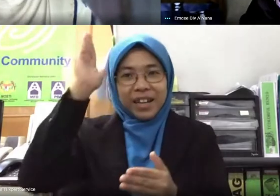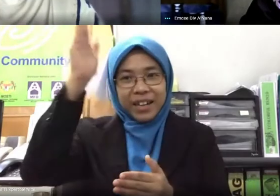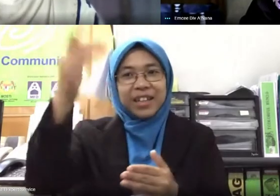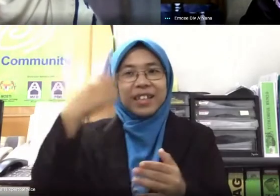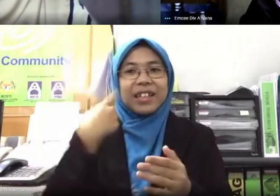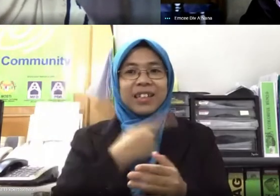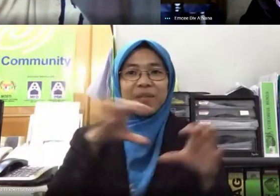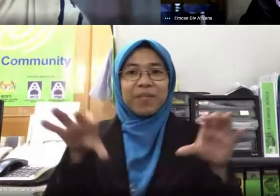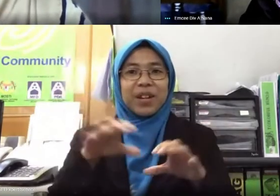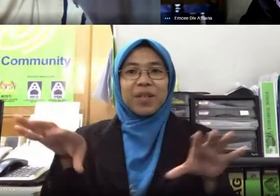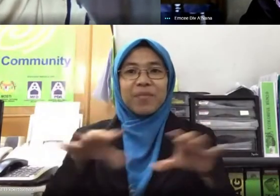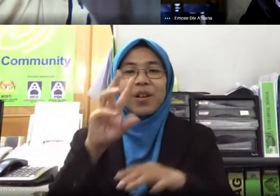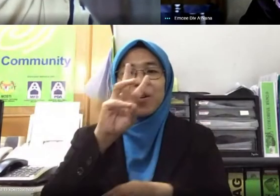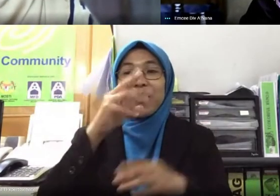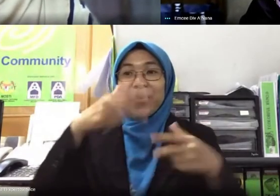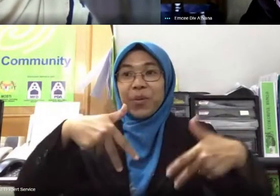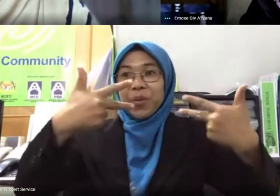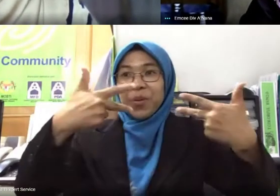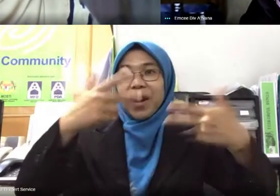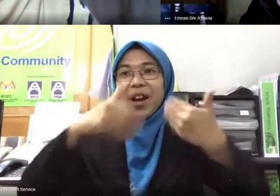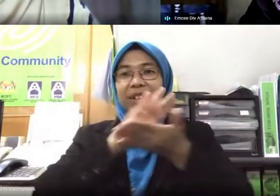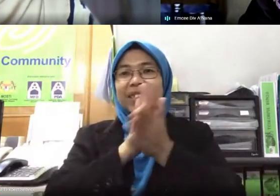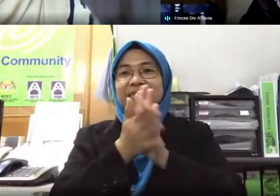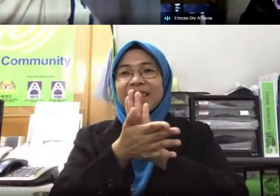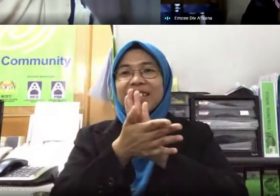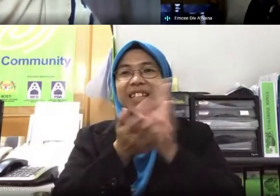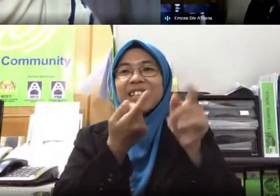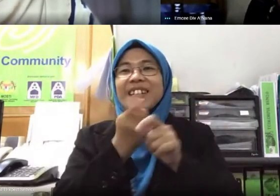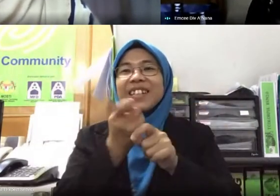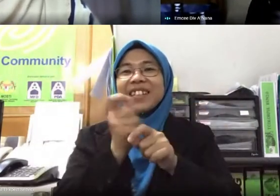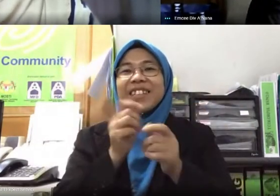boleh adakan satu webinar tentang how to be